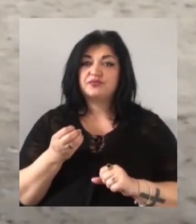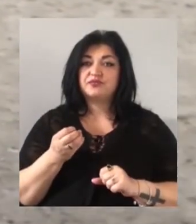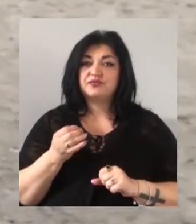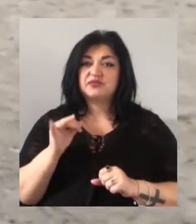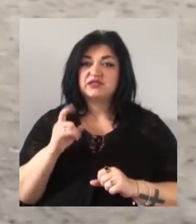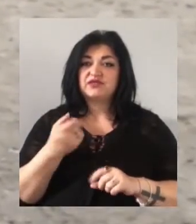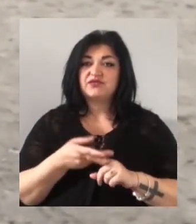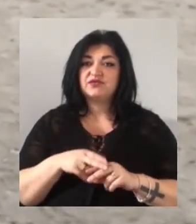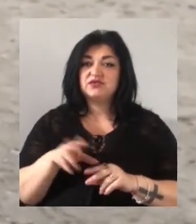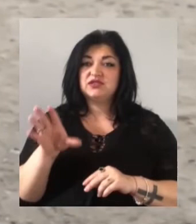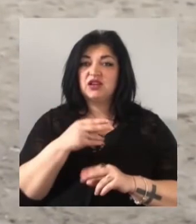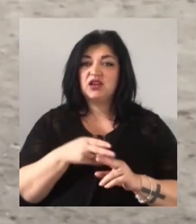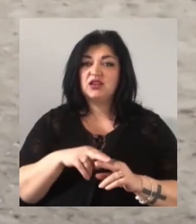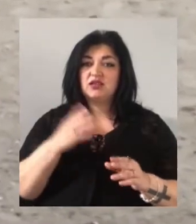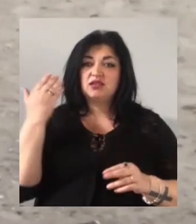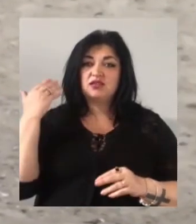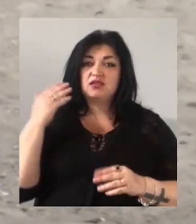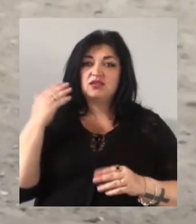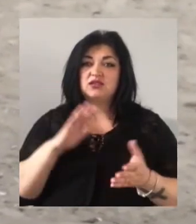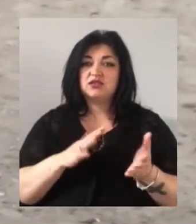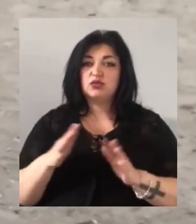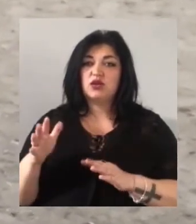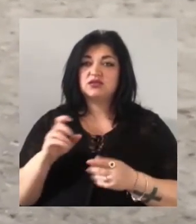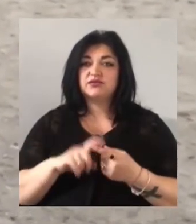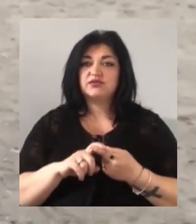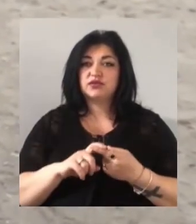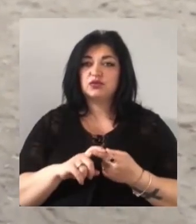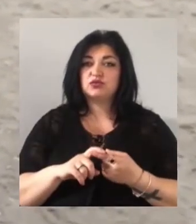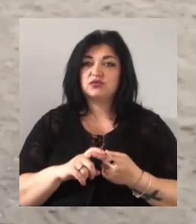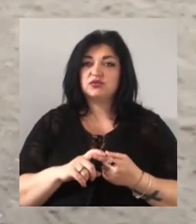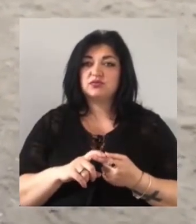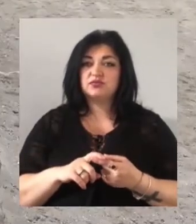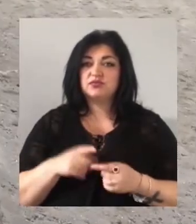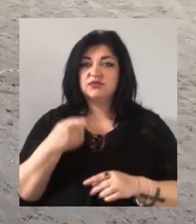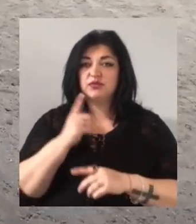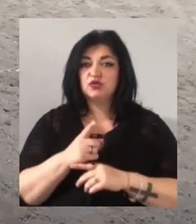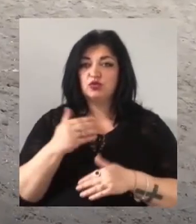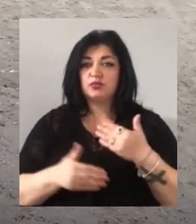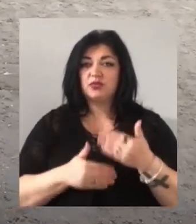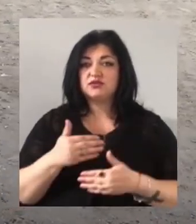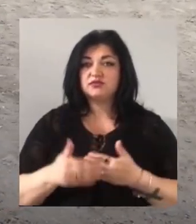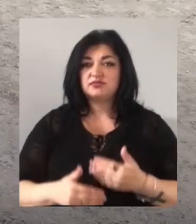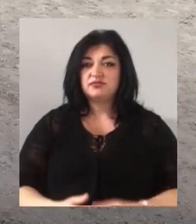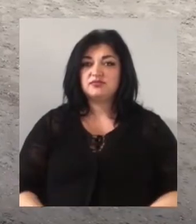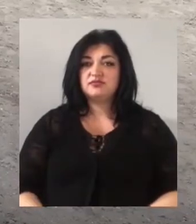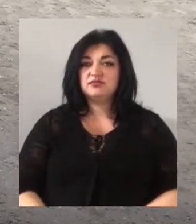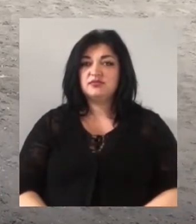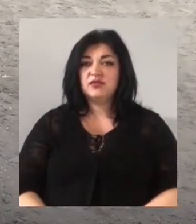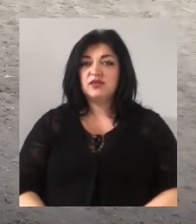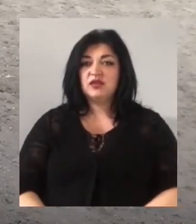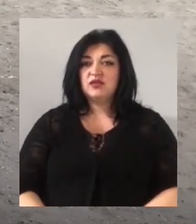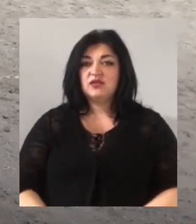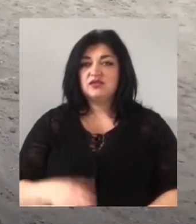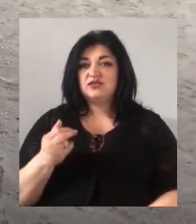даної ситуації з вірусом запрещено купатися, наскільки я знаю. Ну, в цілому, так, да, холодно просто, да, і не